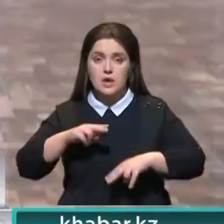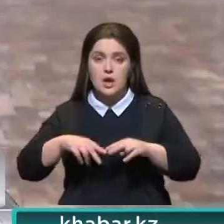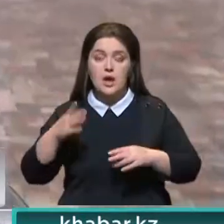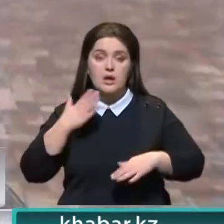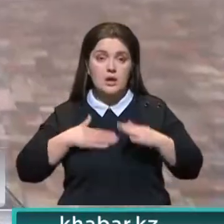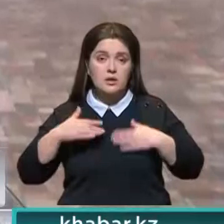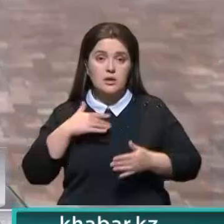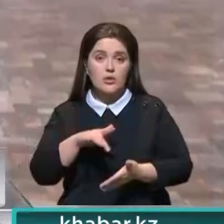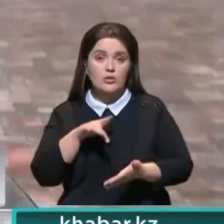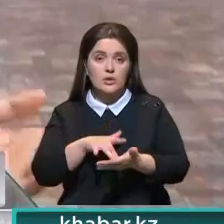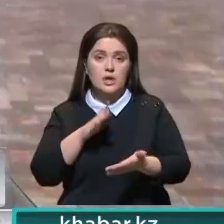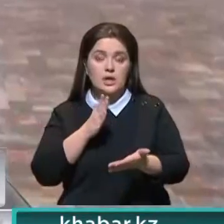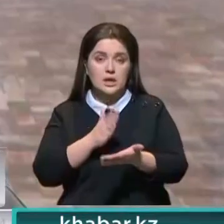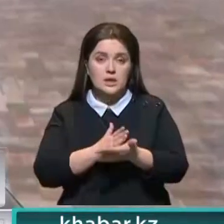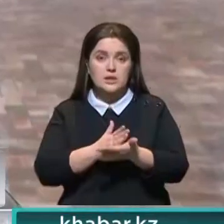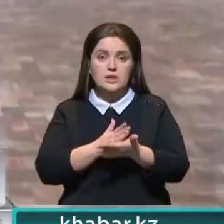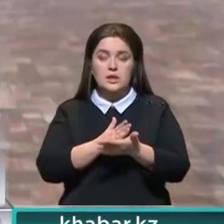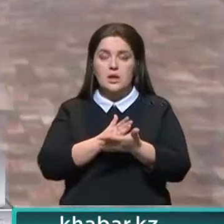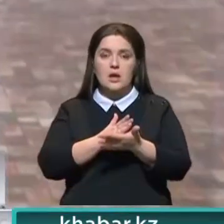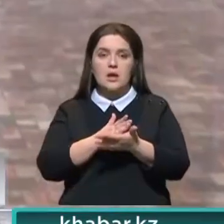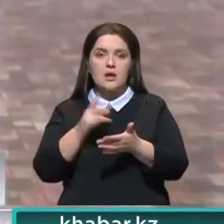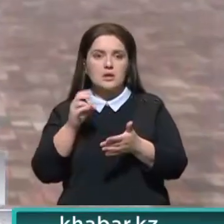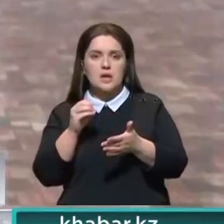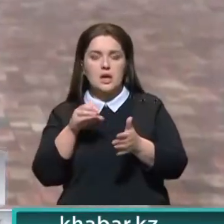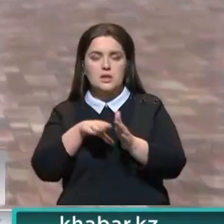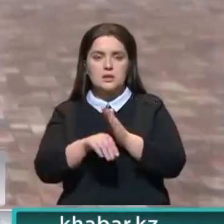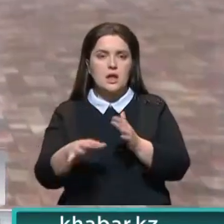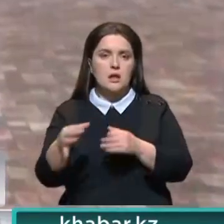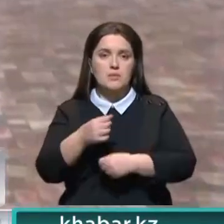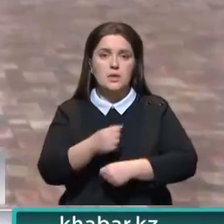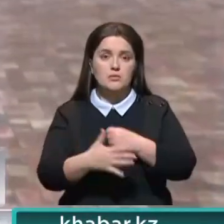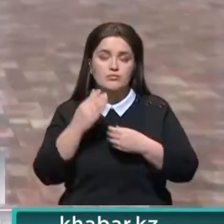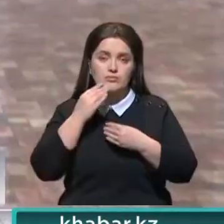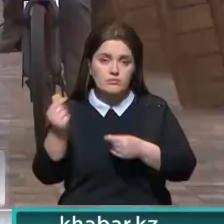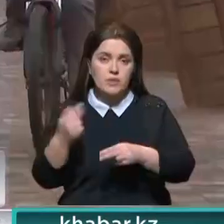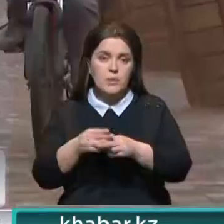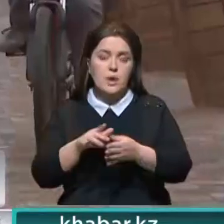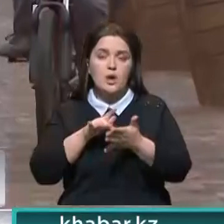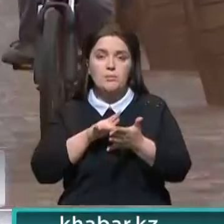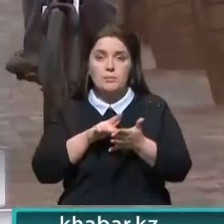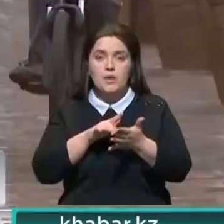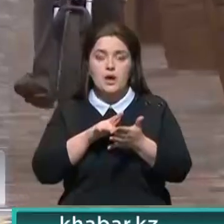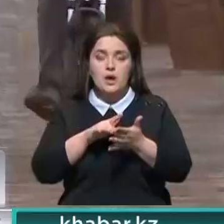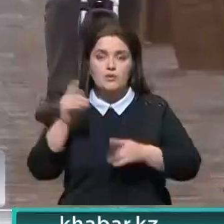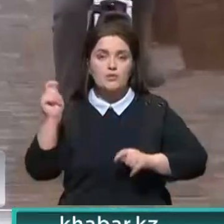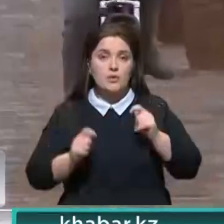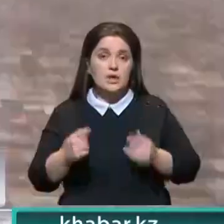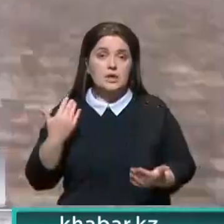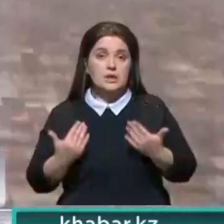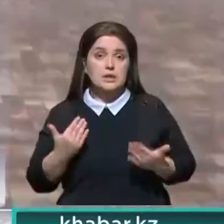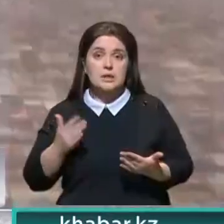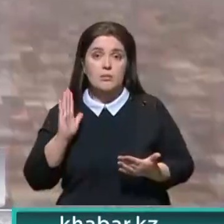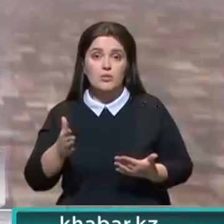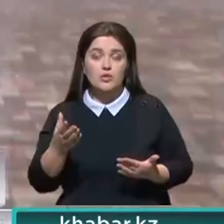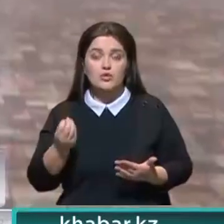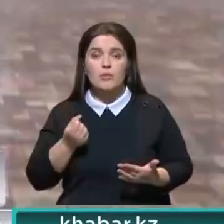город развивается и что он стал областным центром, потому что это привело больше туристов и больше жителей к наш город. Я думаю, что если дать нашему городу пару лет,